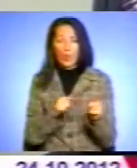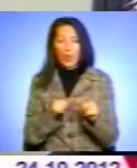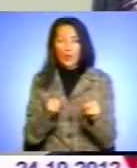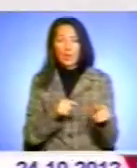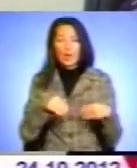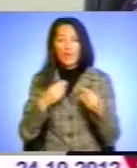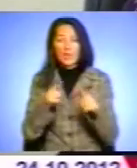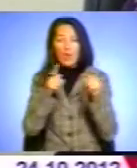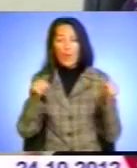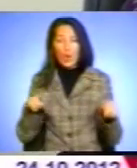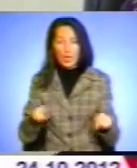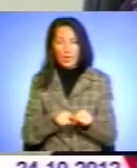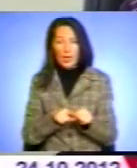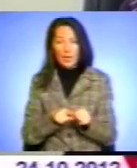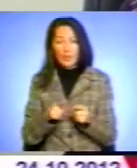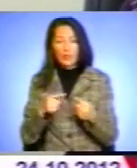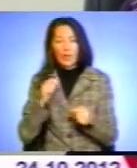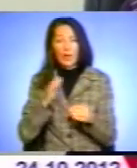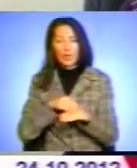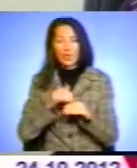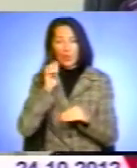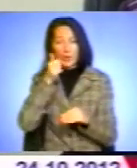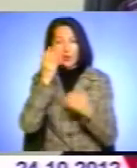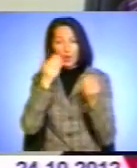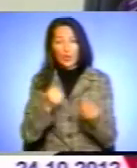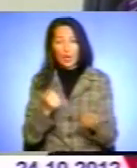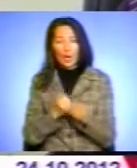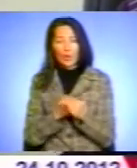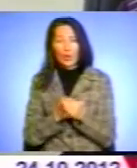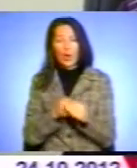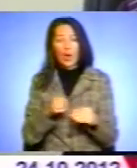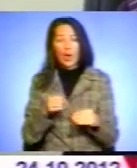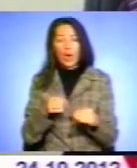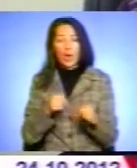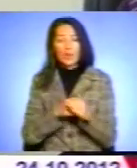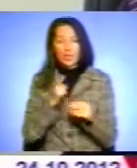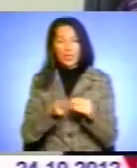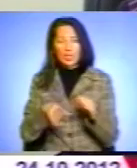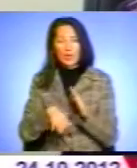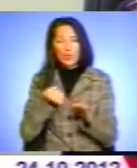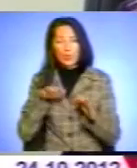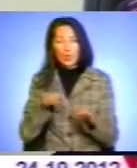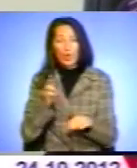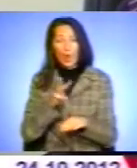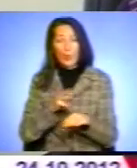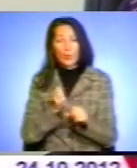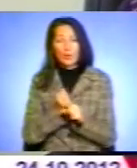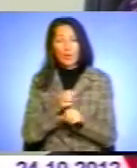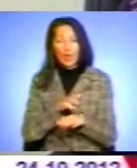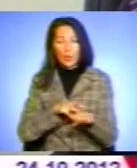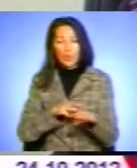виборчих дільницях. Фактично, з завтрашнього дня до завершення виборчого процесу працівник міліції